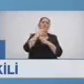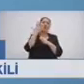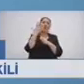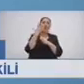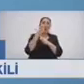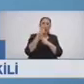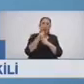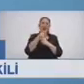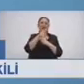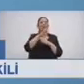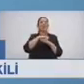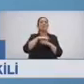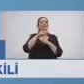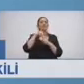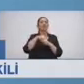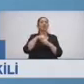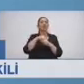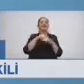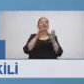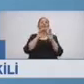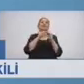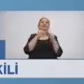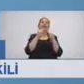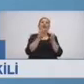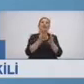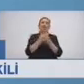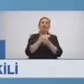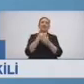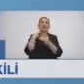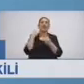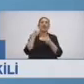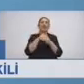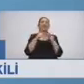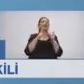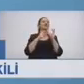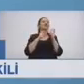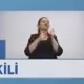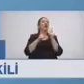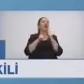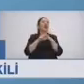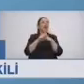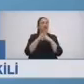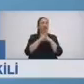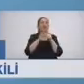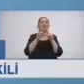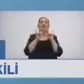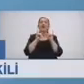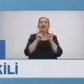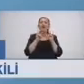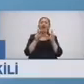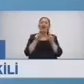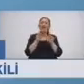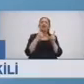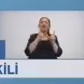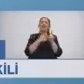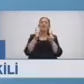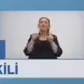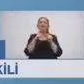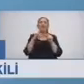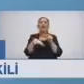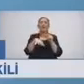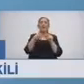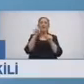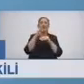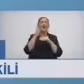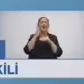arıtmanın yapılması için destek vereceğiz. Yine Şile'de aynı şekilde yetersiz olan çöp suyu arıtma merkezinin yapımına